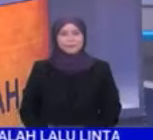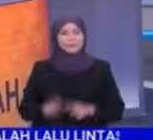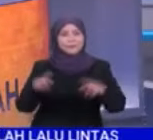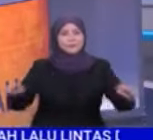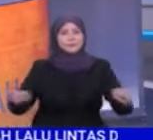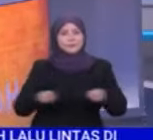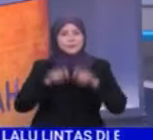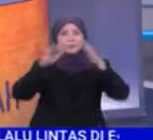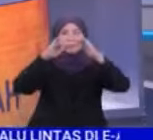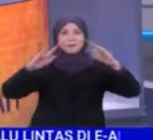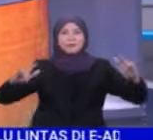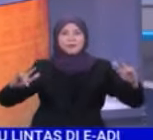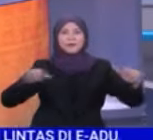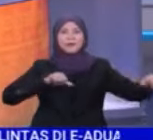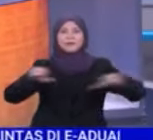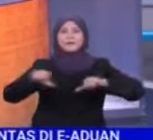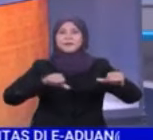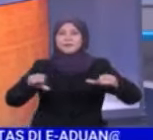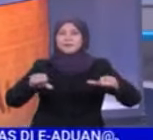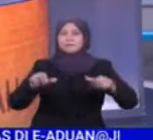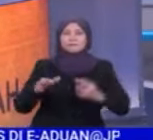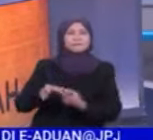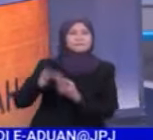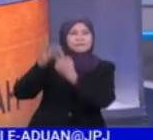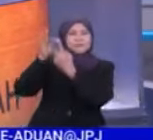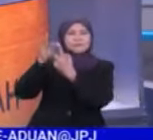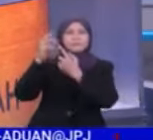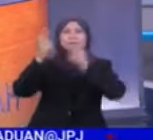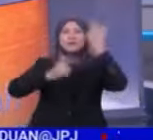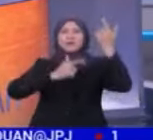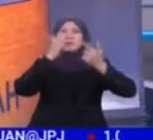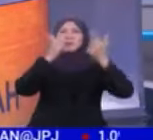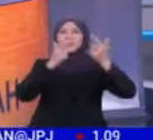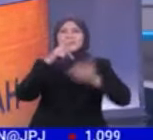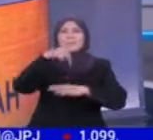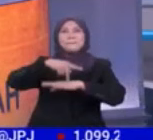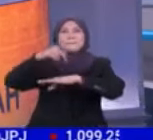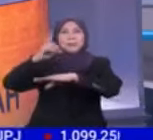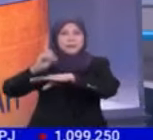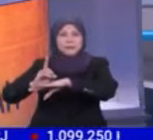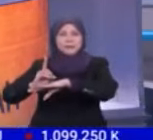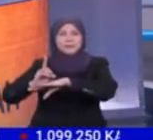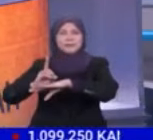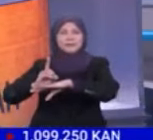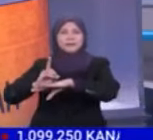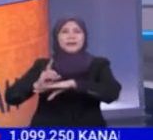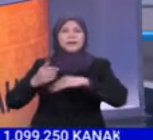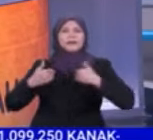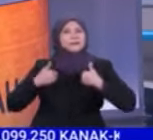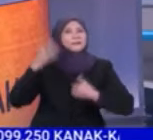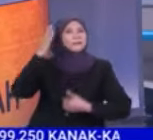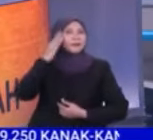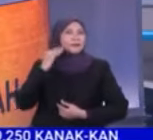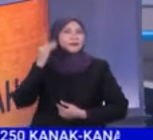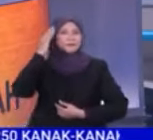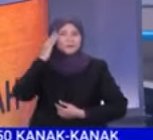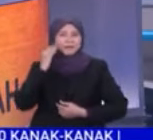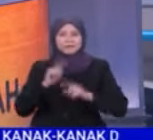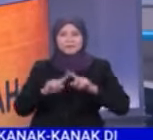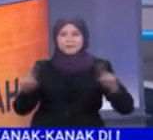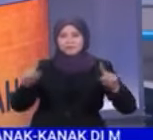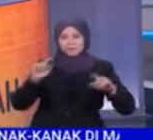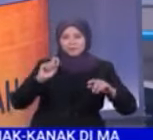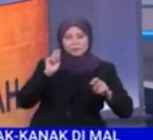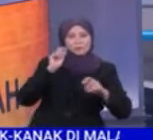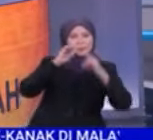Tapak perkhemahan aktiviti membawa satu kelainan dalam industri pelancongan di Port Dickson dengan menyajikan pengalaman berbeza ketika